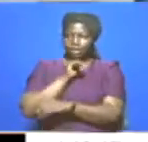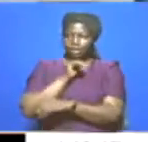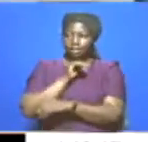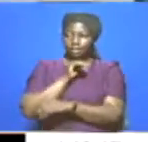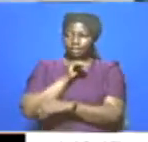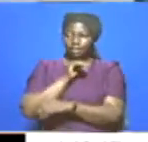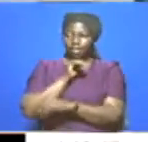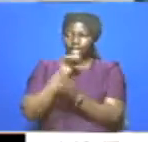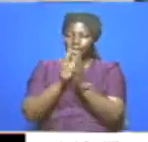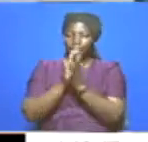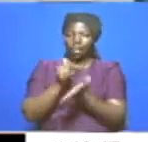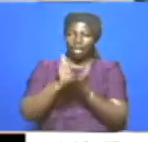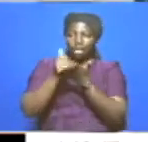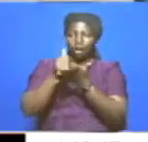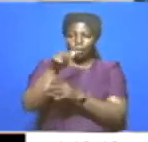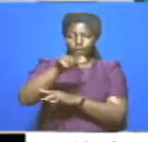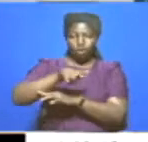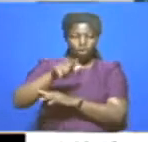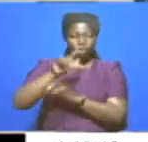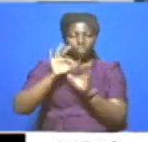deceased is calling for justice.